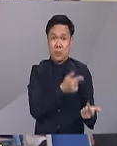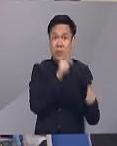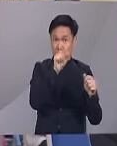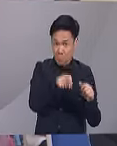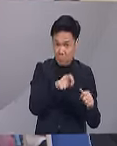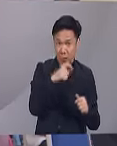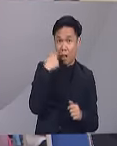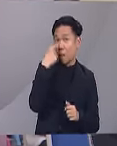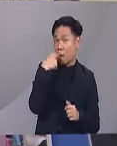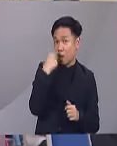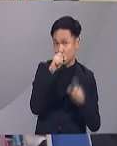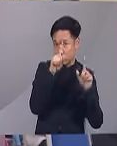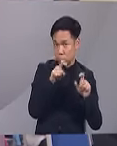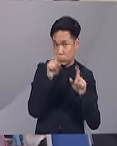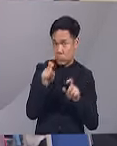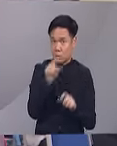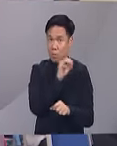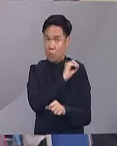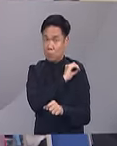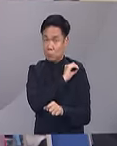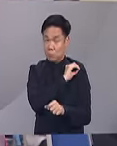disaring? Soalan kedua saya adalah